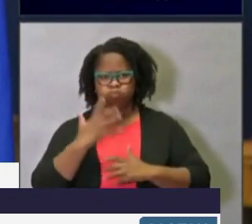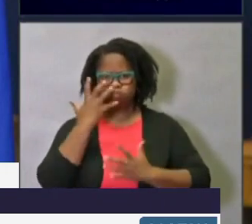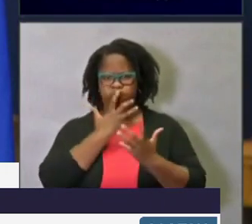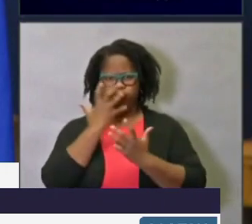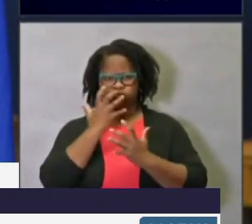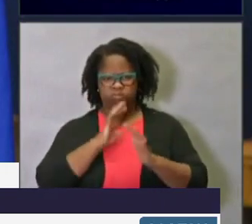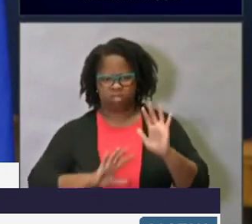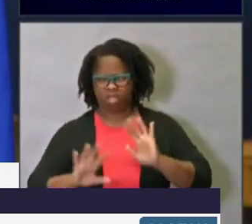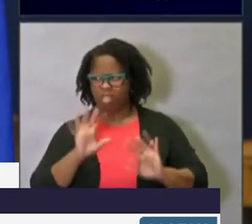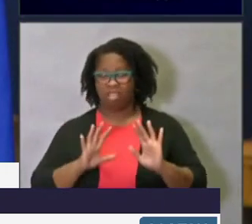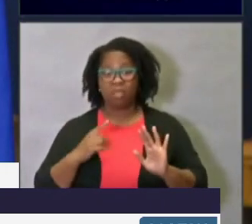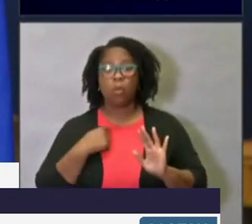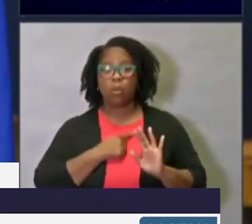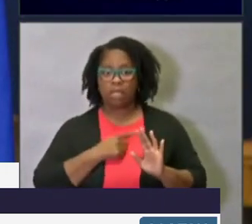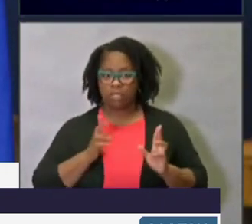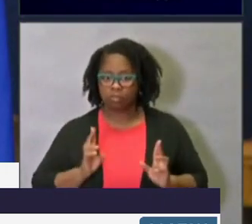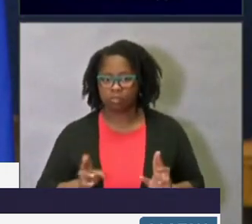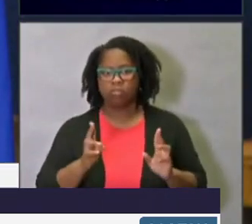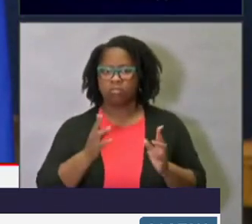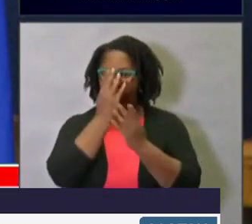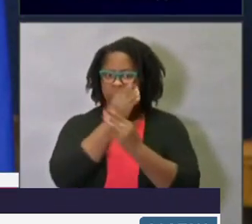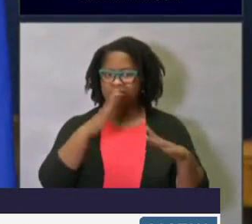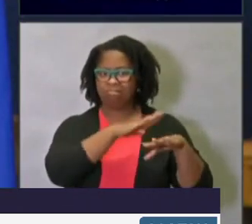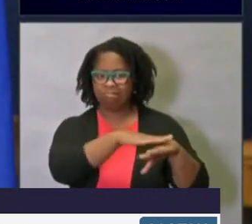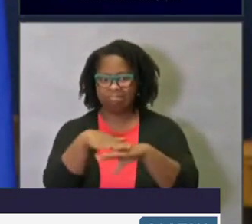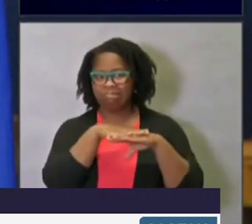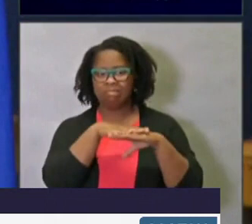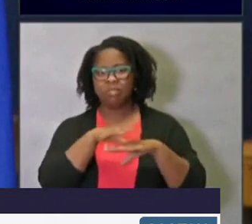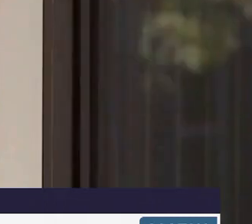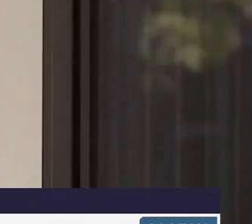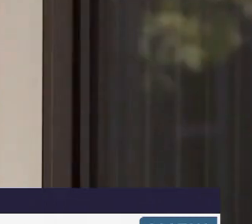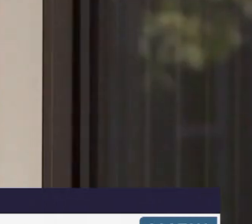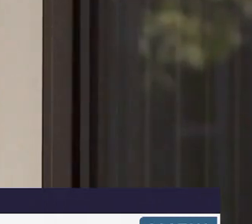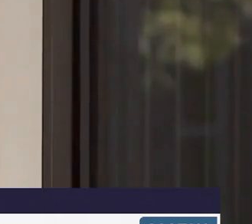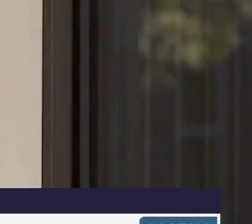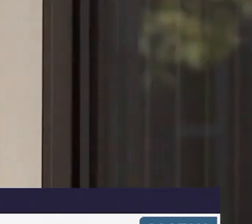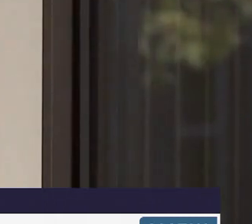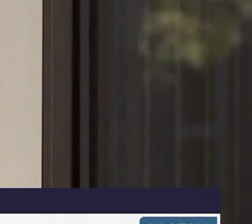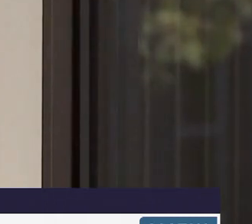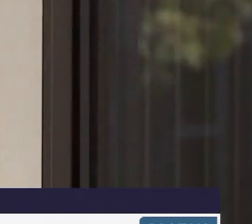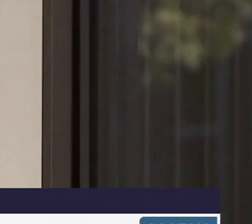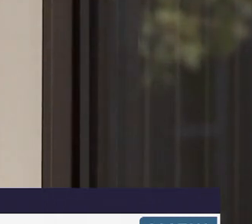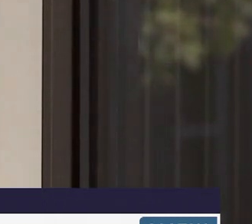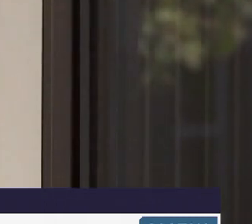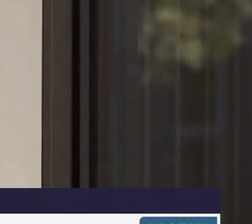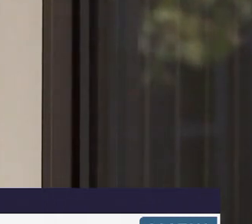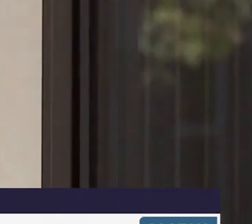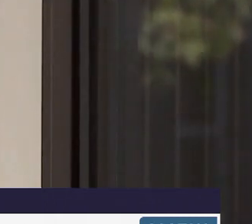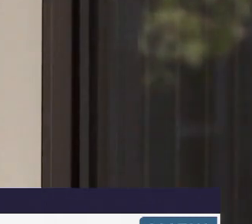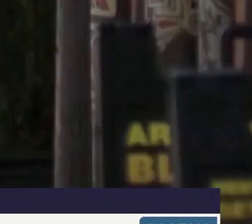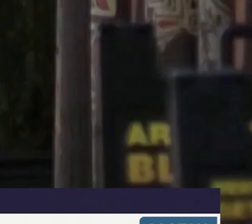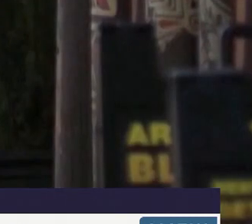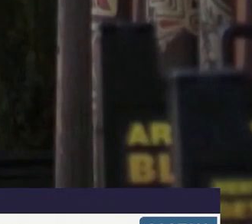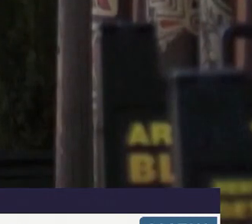est essentiel d'agir dans l'urgence collectif dès maintenant ce soit les responsables sanitaires redouter cette